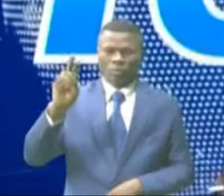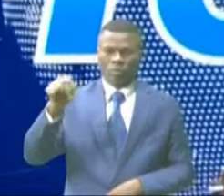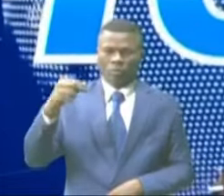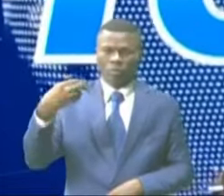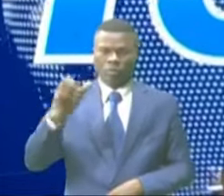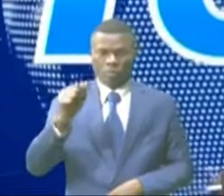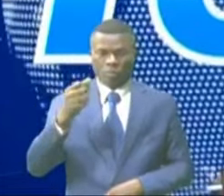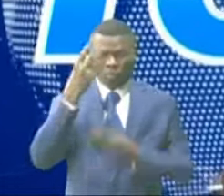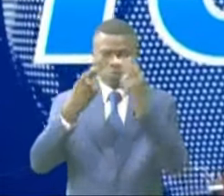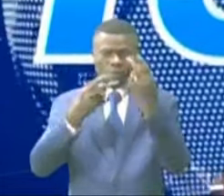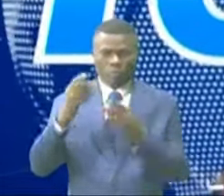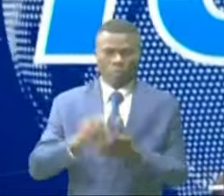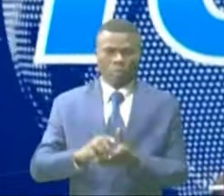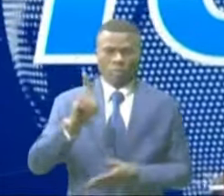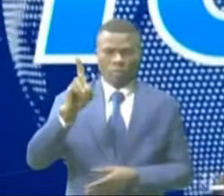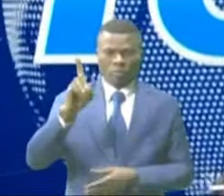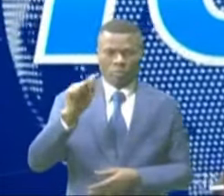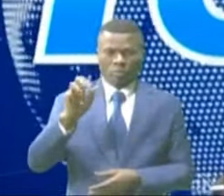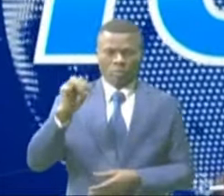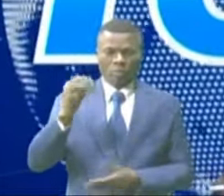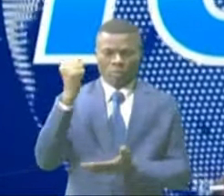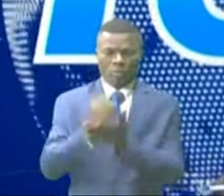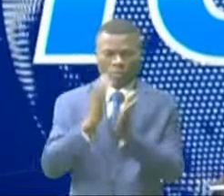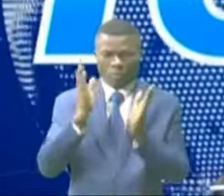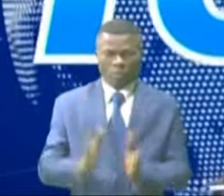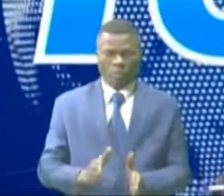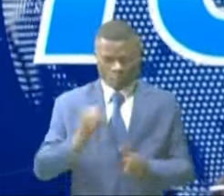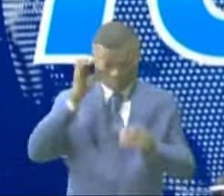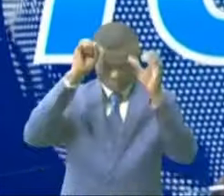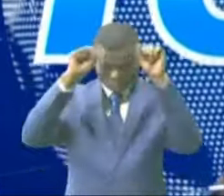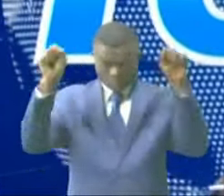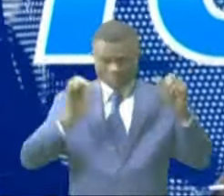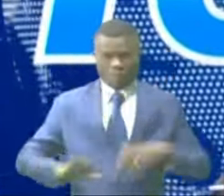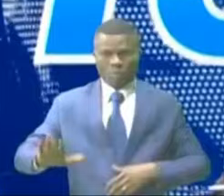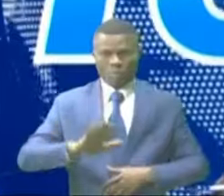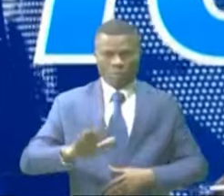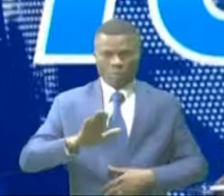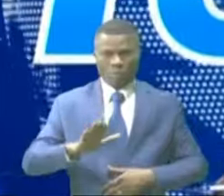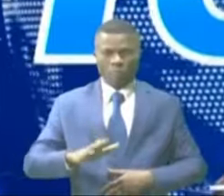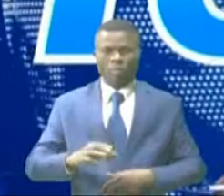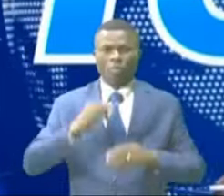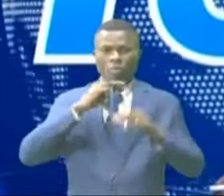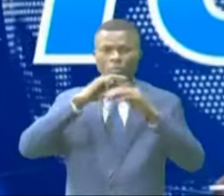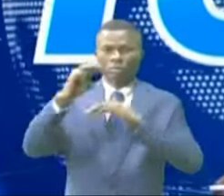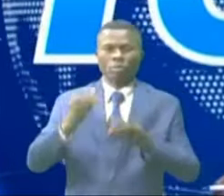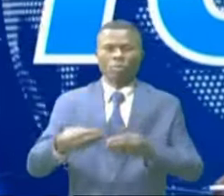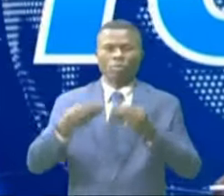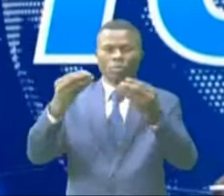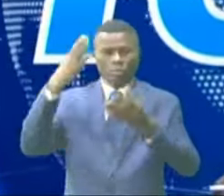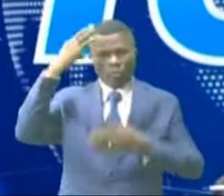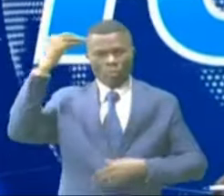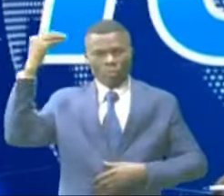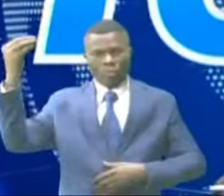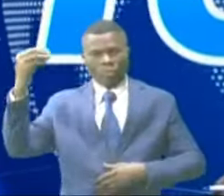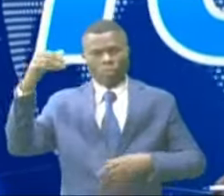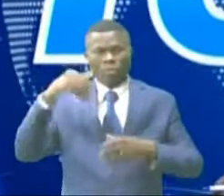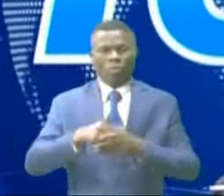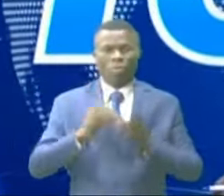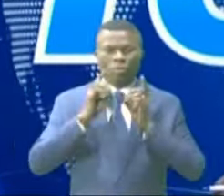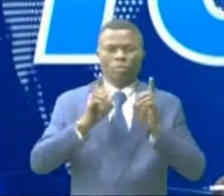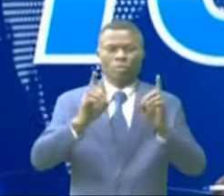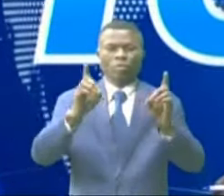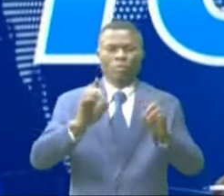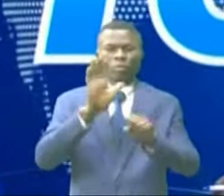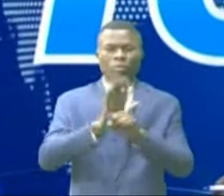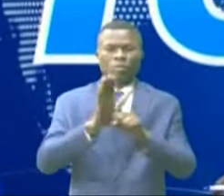dernier la visite de Danny Banza, l'ambassadeur itinérant du chef de l'État, a été porteur de messages d'espoir à travers un meeting devant